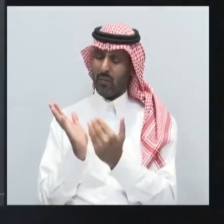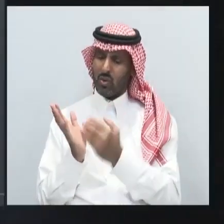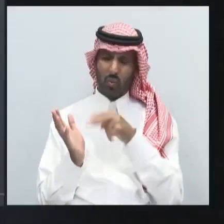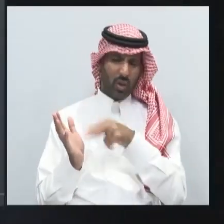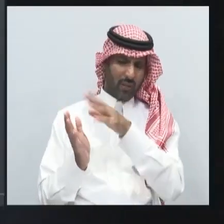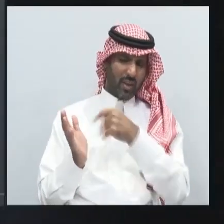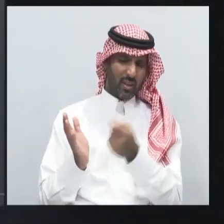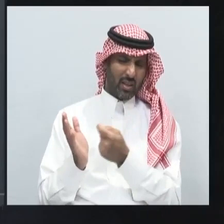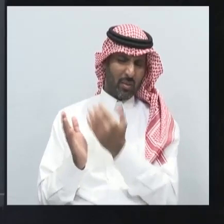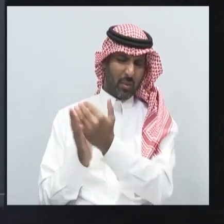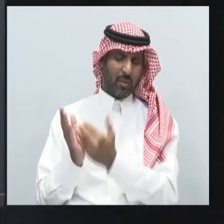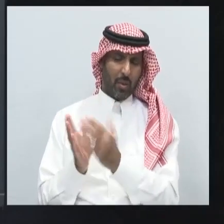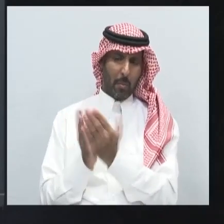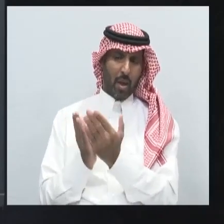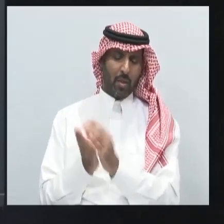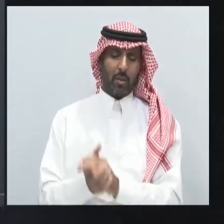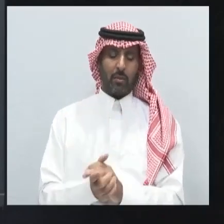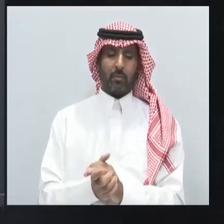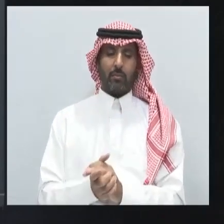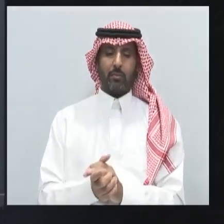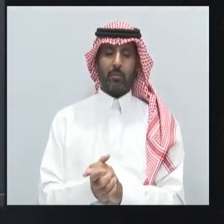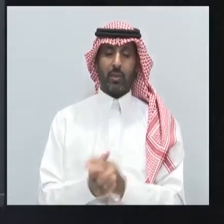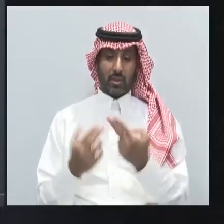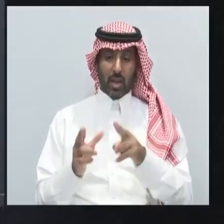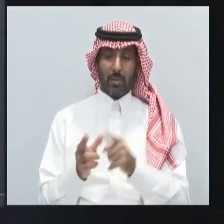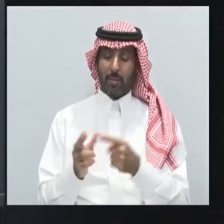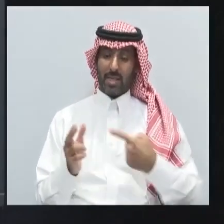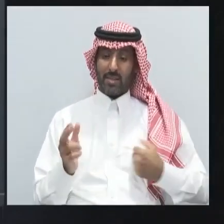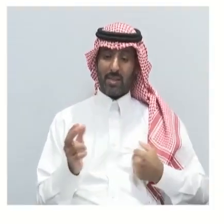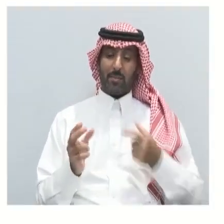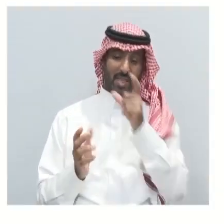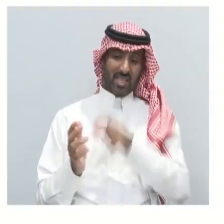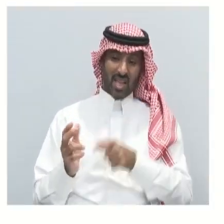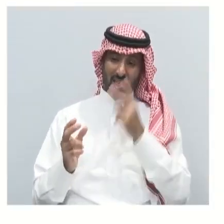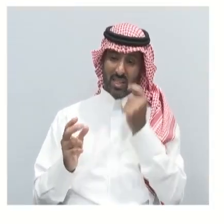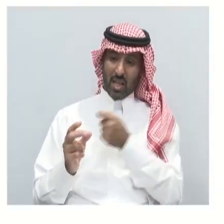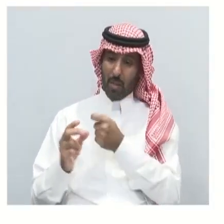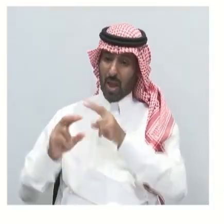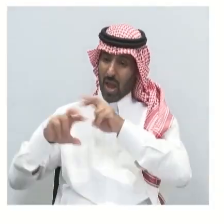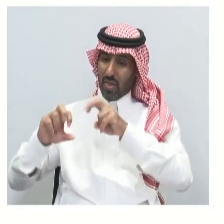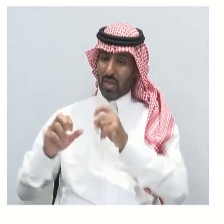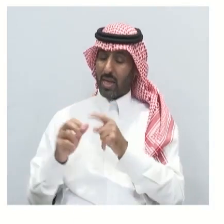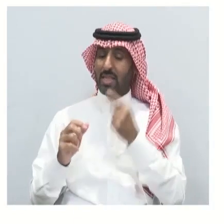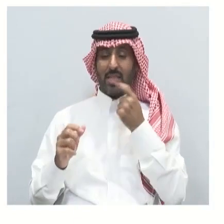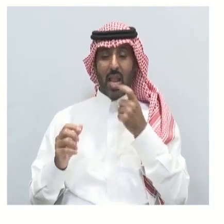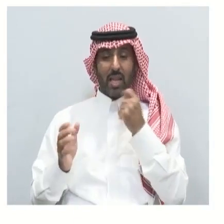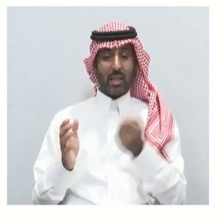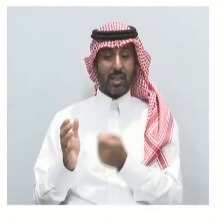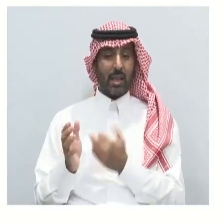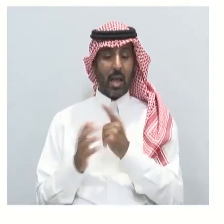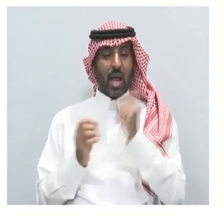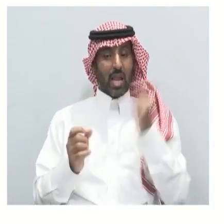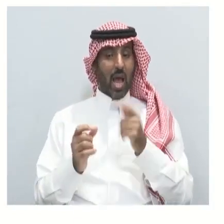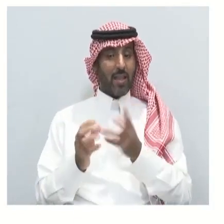السابقه هنالك خطوات ما هي تبدا باسم الباحث السنه التي انجز فيها البحث